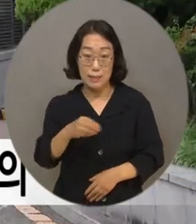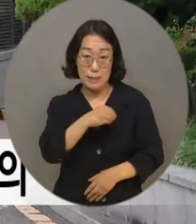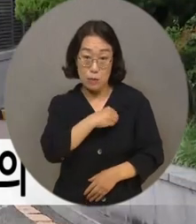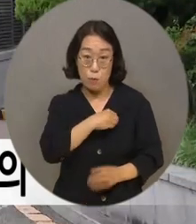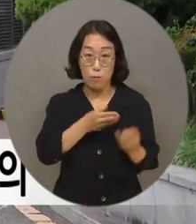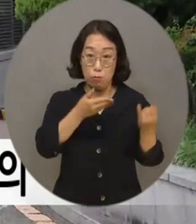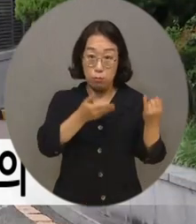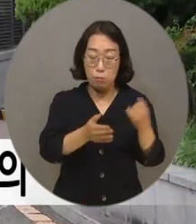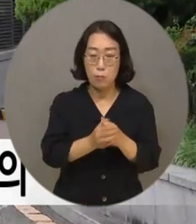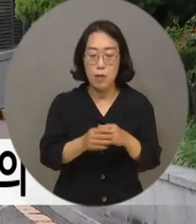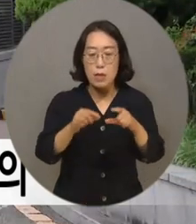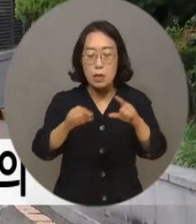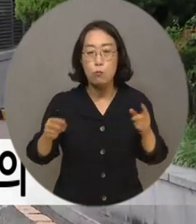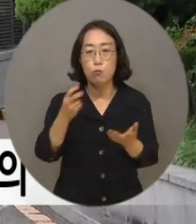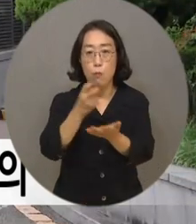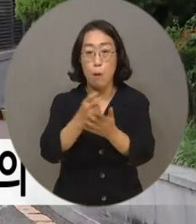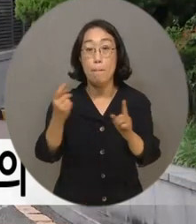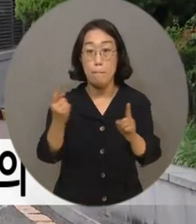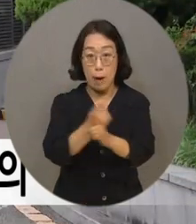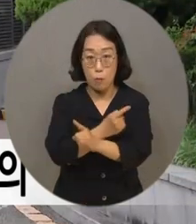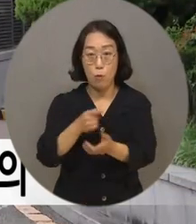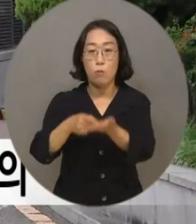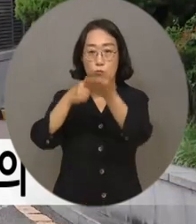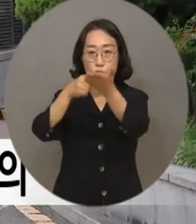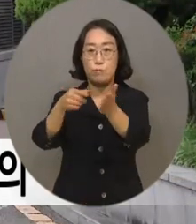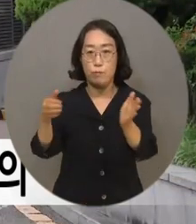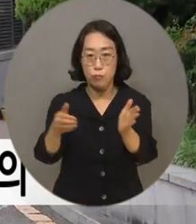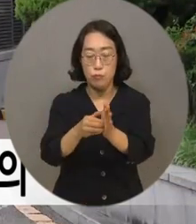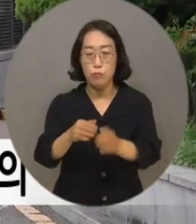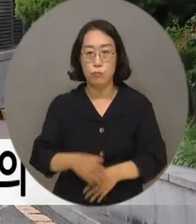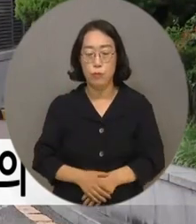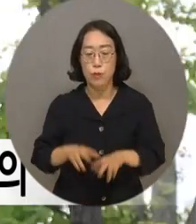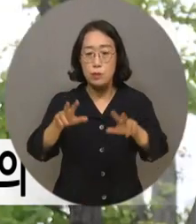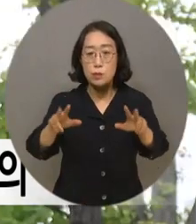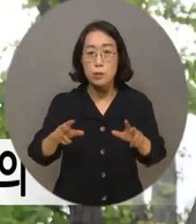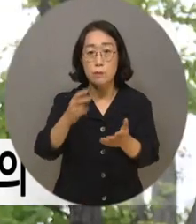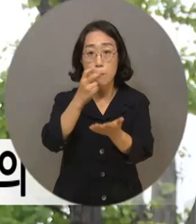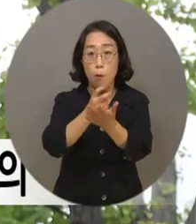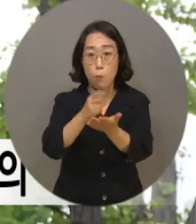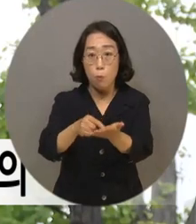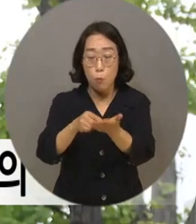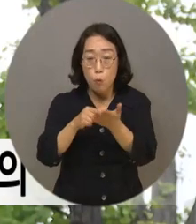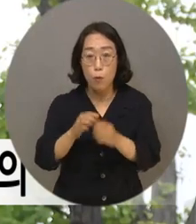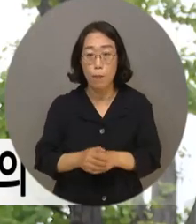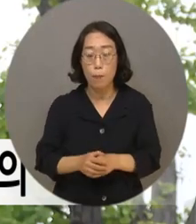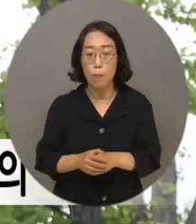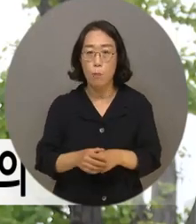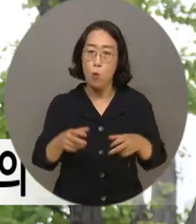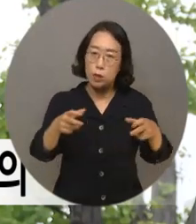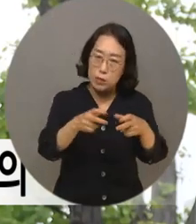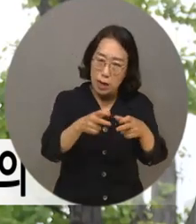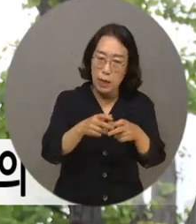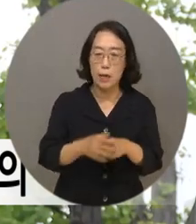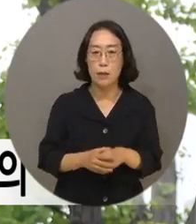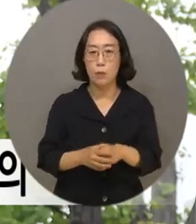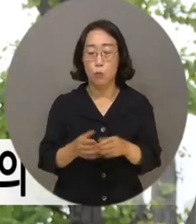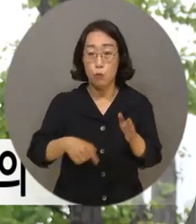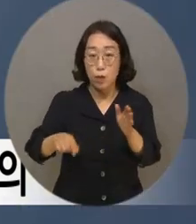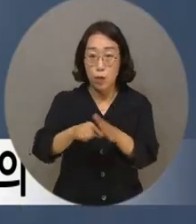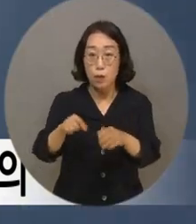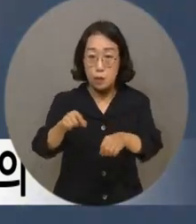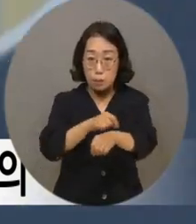증진법 일부 개정 법률안을 대표 발의했습니다. 현행법에 따르면 교통약자를 위한